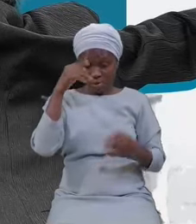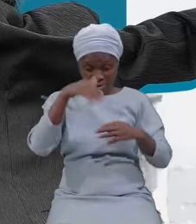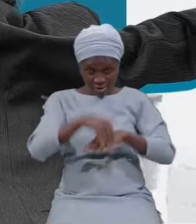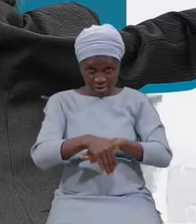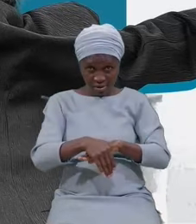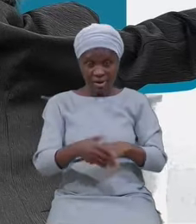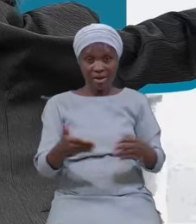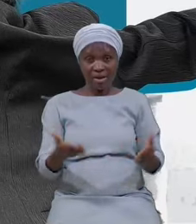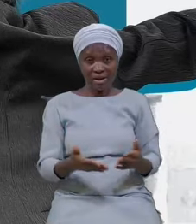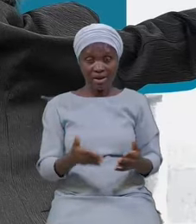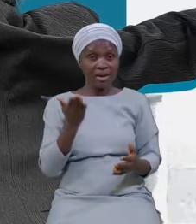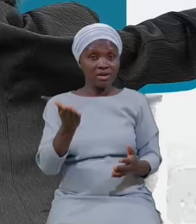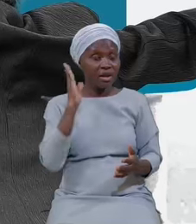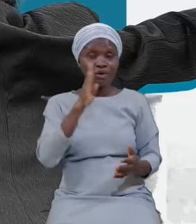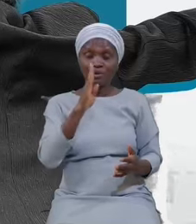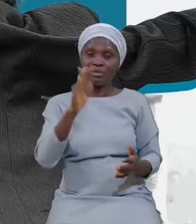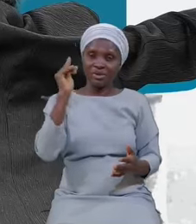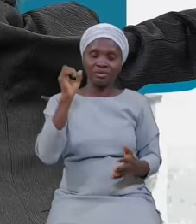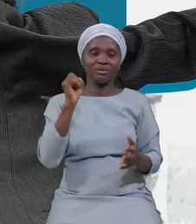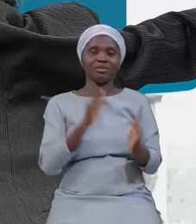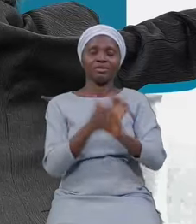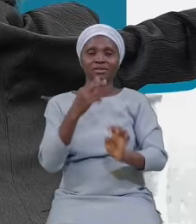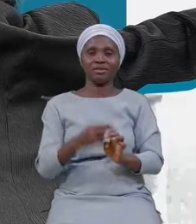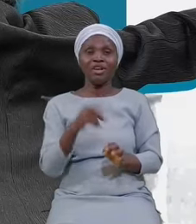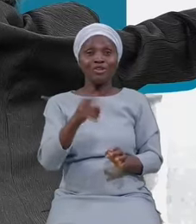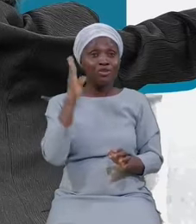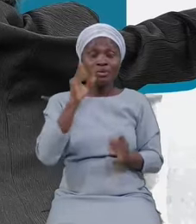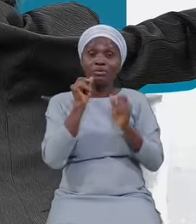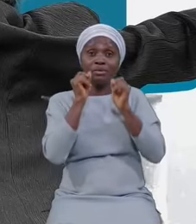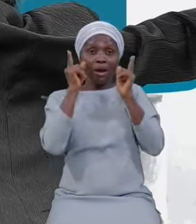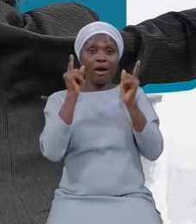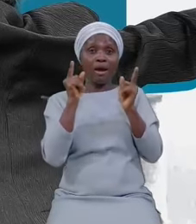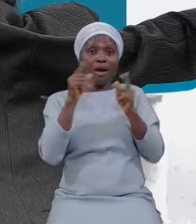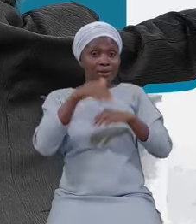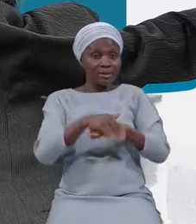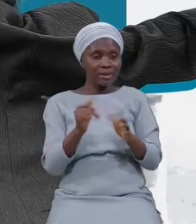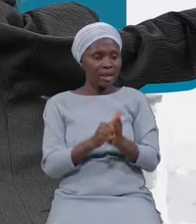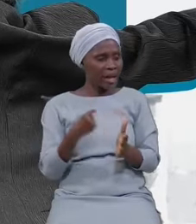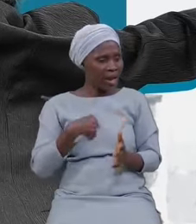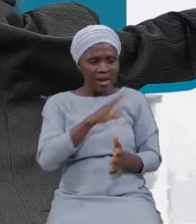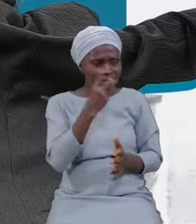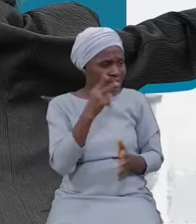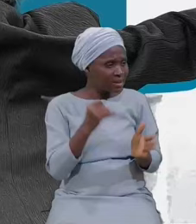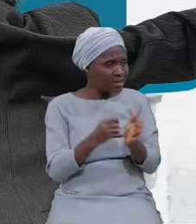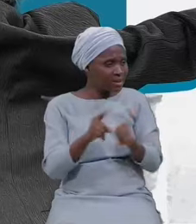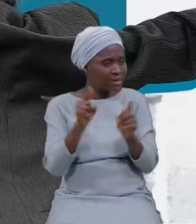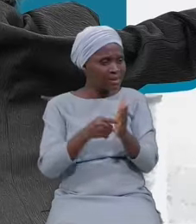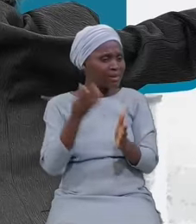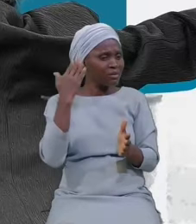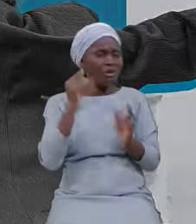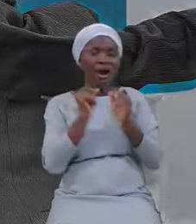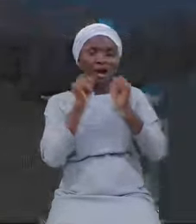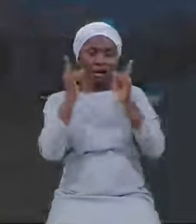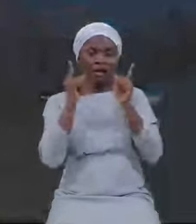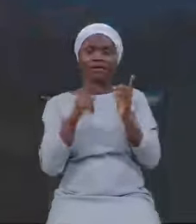Tu diras ce soir, je ne l'ai jamais vu de cette manière avant. Et c'est ça Dieu prépare pour toi.